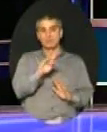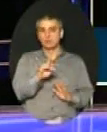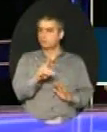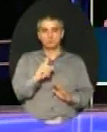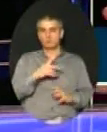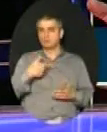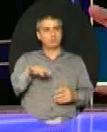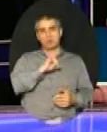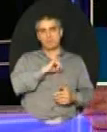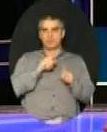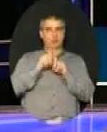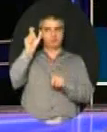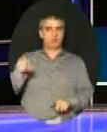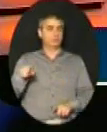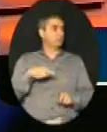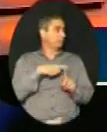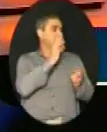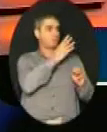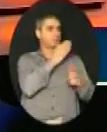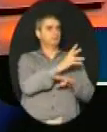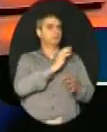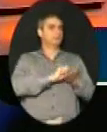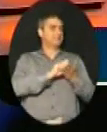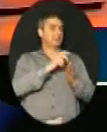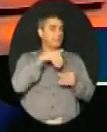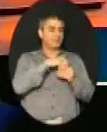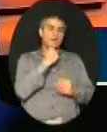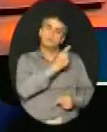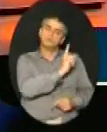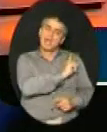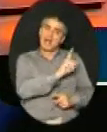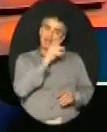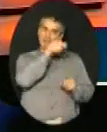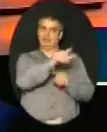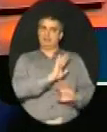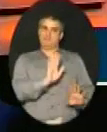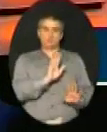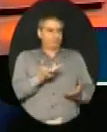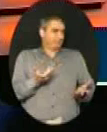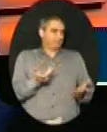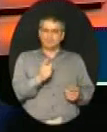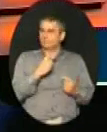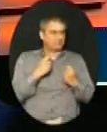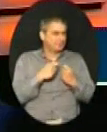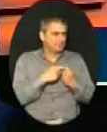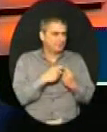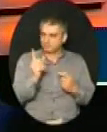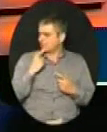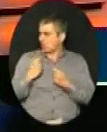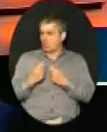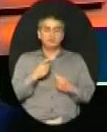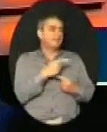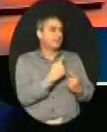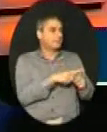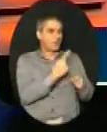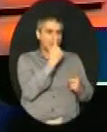הוא לא מעניין את הציבור כמו אריה דרי. ובפרט כשהוא הלך למשרד הפנים, והרבה הזהירו אותו, ואמרו לו, אל תמשוך. אין קשר למשרד הפנים. תקשיב, זה לא קשור, זה לא קשור, אבל זה הריח שבאף.